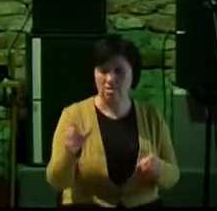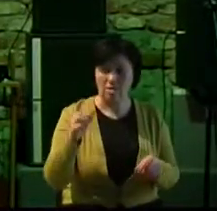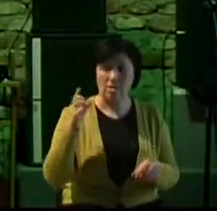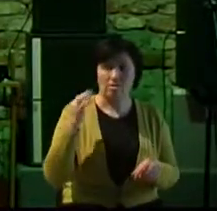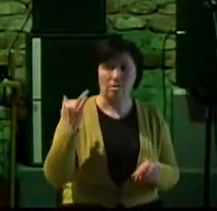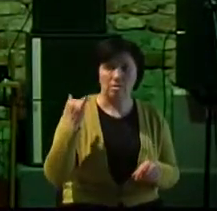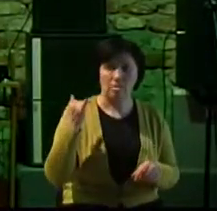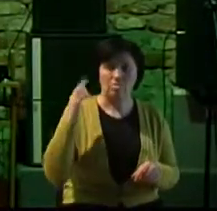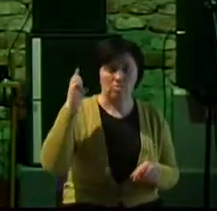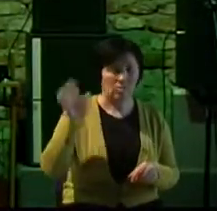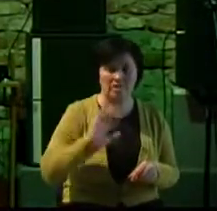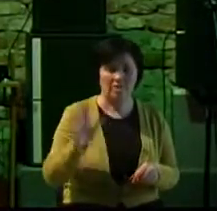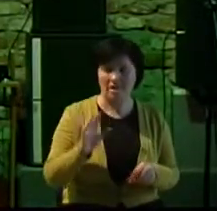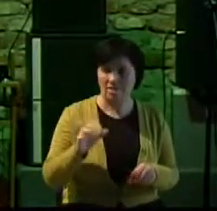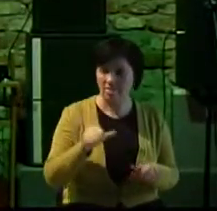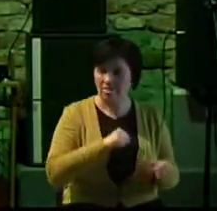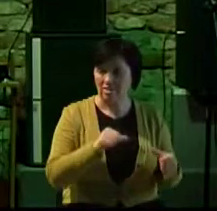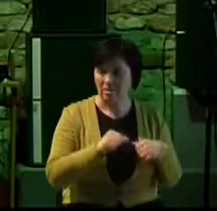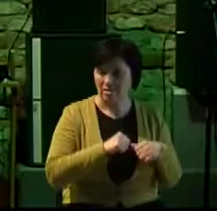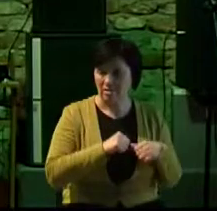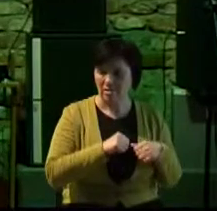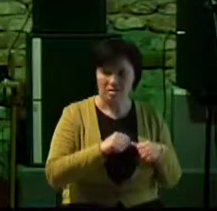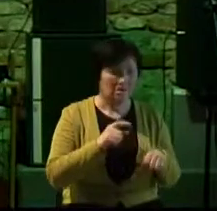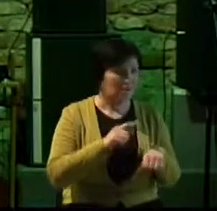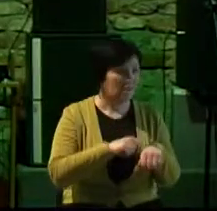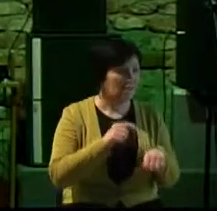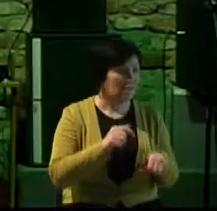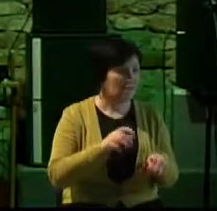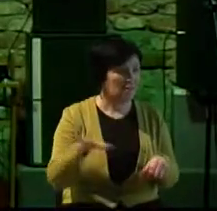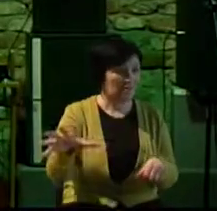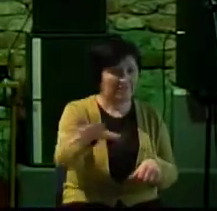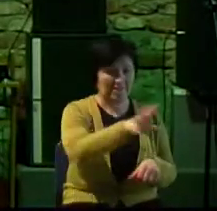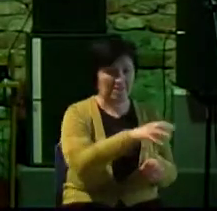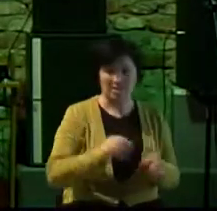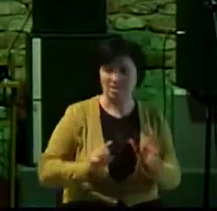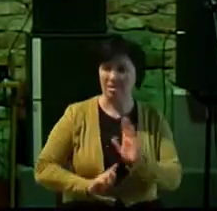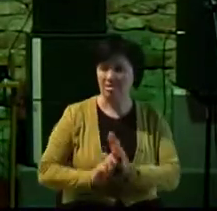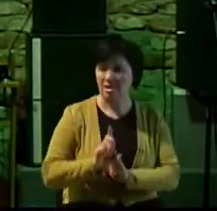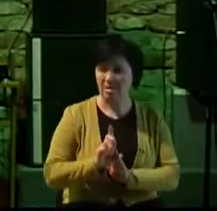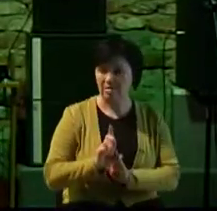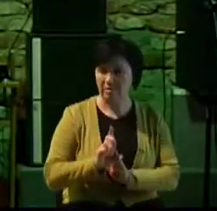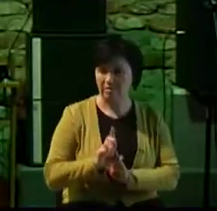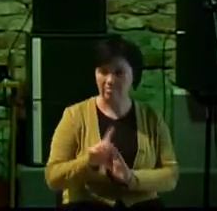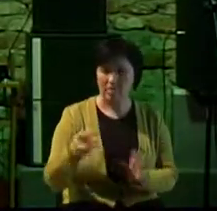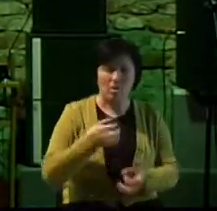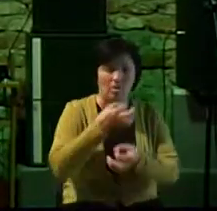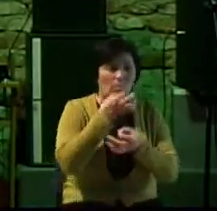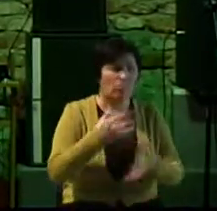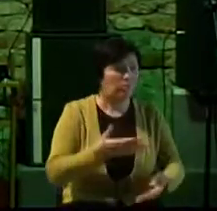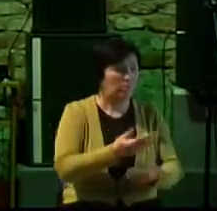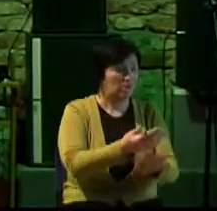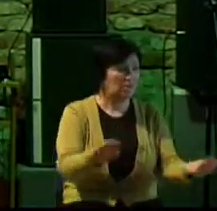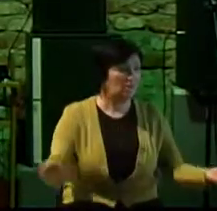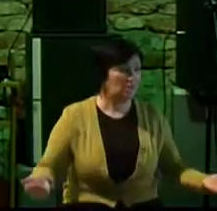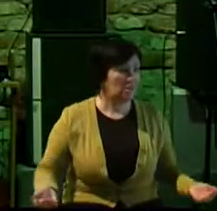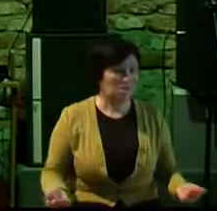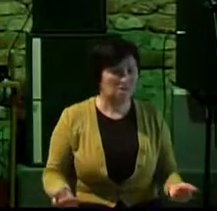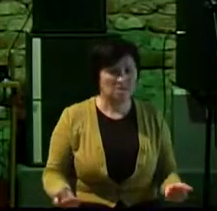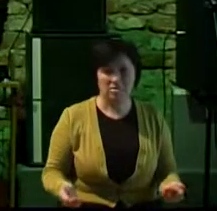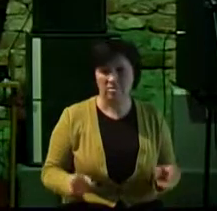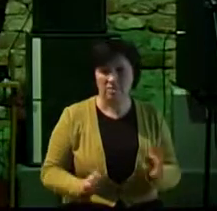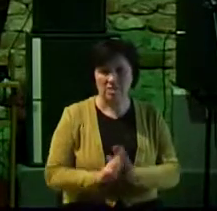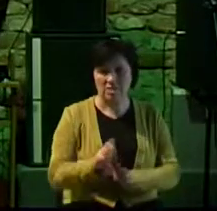Бога. Этот грех, он также касается и церкви. Потому что любой из нас, находясь в